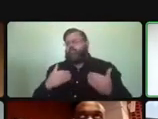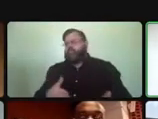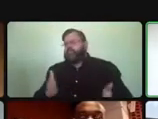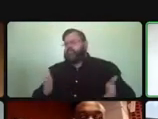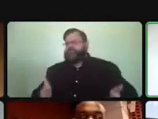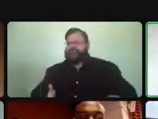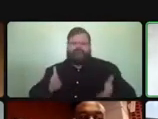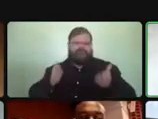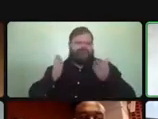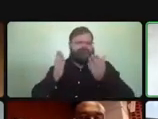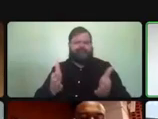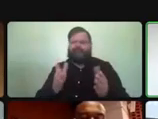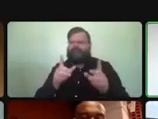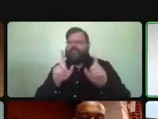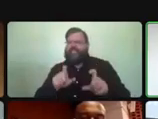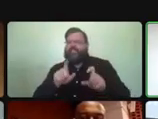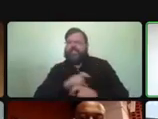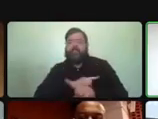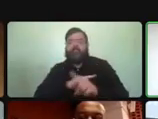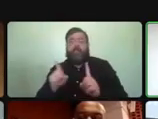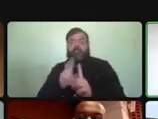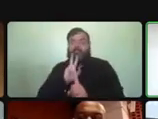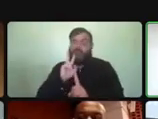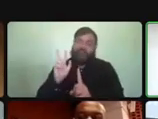Tunapendekeza upimaji